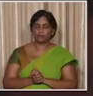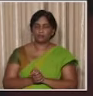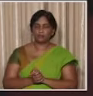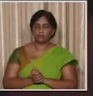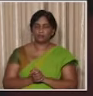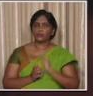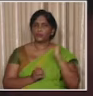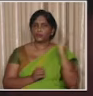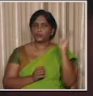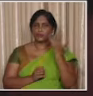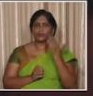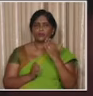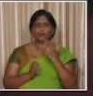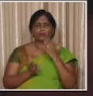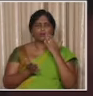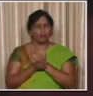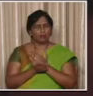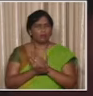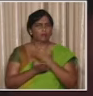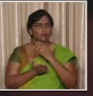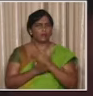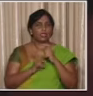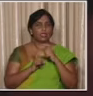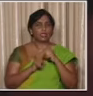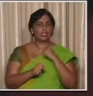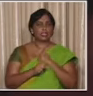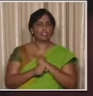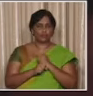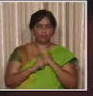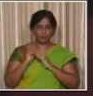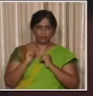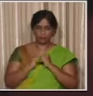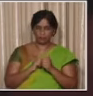හැම තැනකම නවතින එකක් තමයි මේ ඩිජිටල් කරන්නේ.